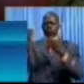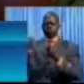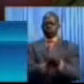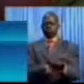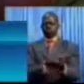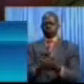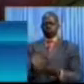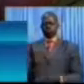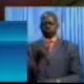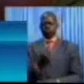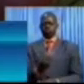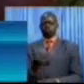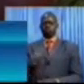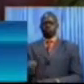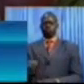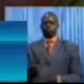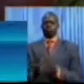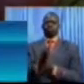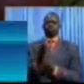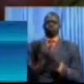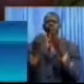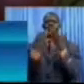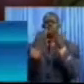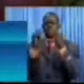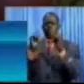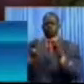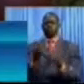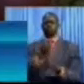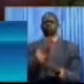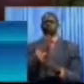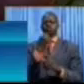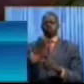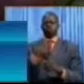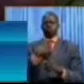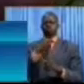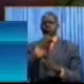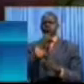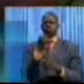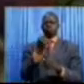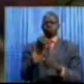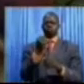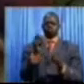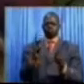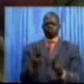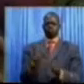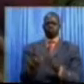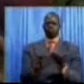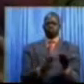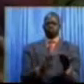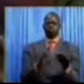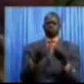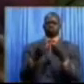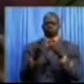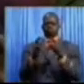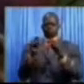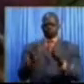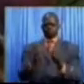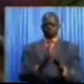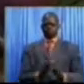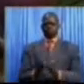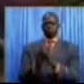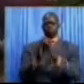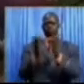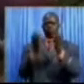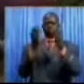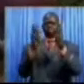dégâts matériels. Bon, Dieu merci, on peut dire qu'on n'a pas trouvé des victimes. On a pu mobiliser les gens